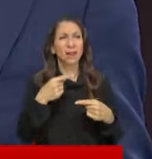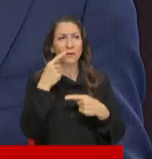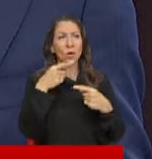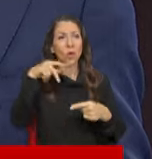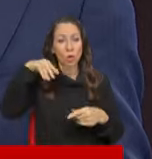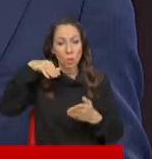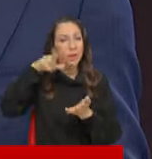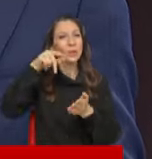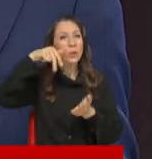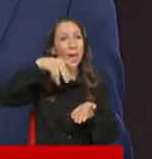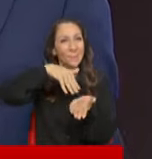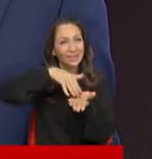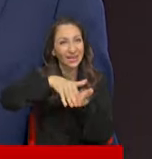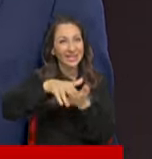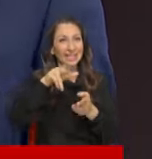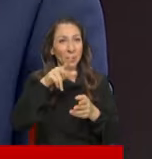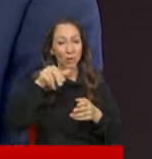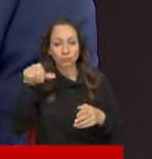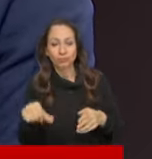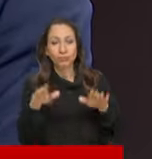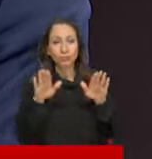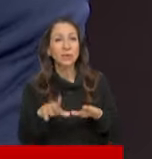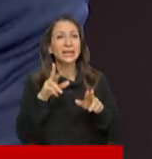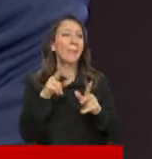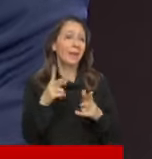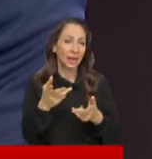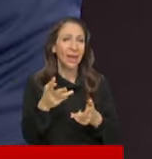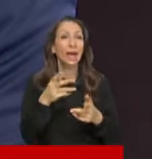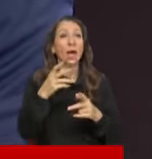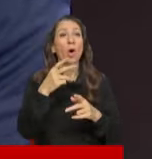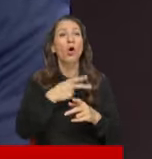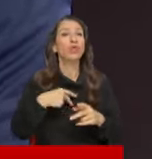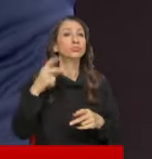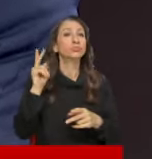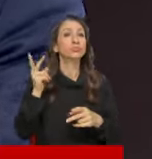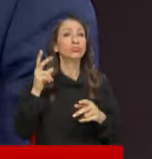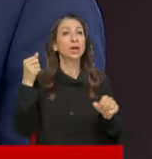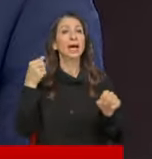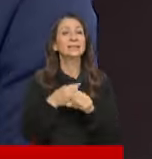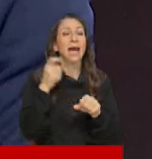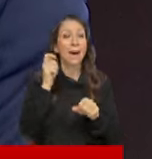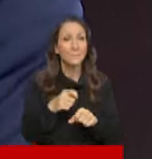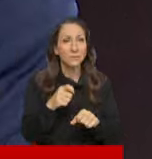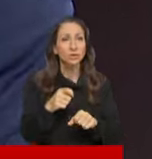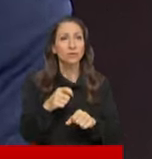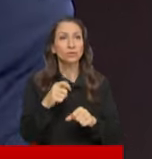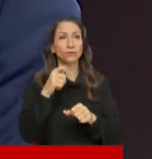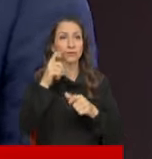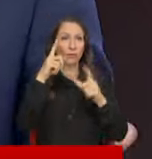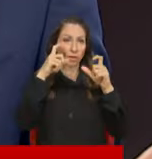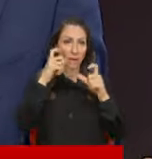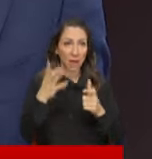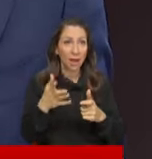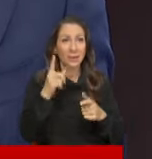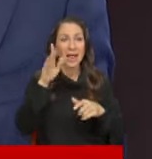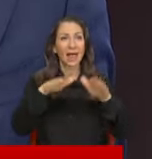Merdivenler gibi hani broşür yürüyen Merdivenler gibi broşürler işte YTT otobüslerinin kaza yapmış YTT otobüslerinin görüntüleri